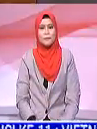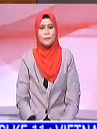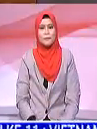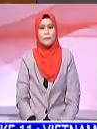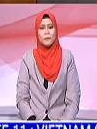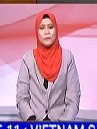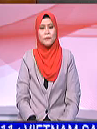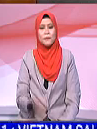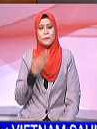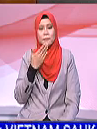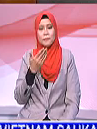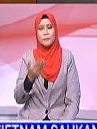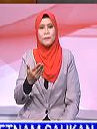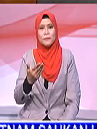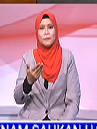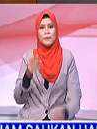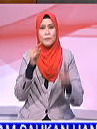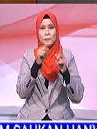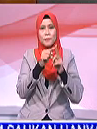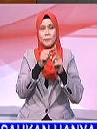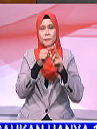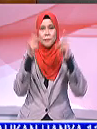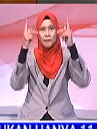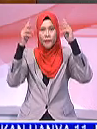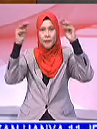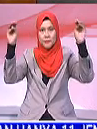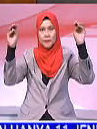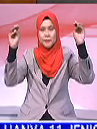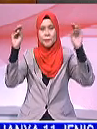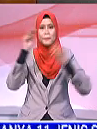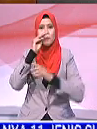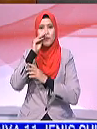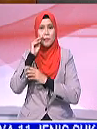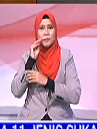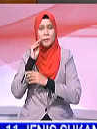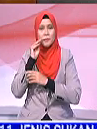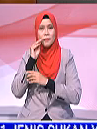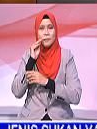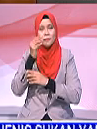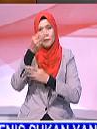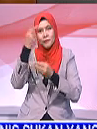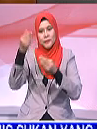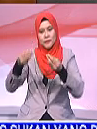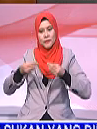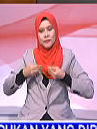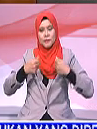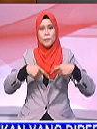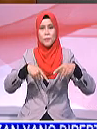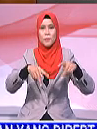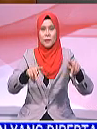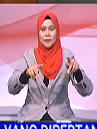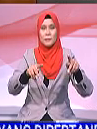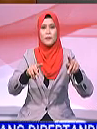Berbanyak terima kasih kepada Yang Amat Berhormat Perdana Menteri Tan Sri Muhyiddin Yassin kerana memberi peluang ini kepada Parti